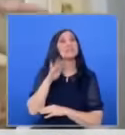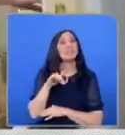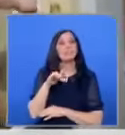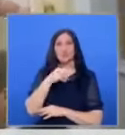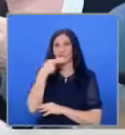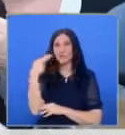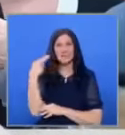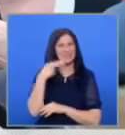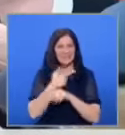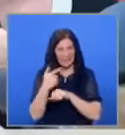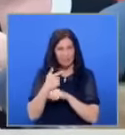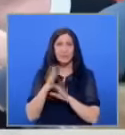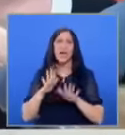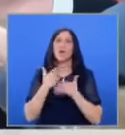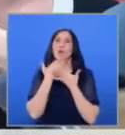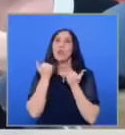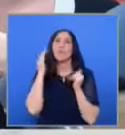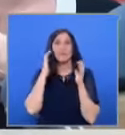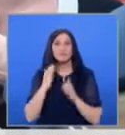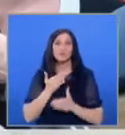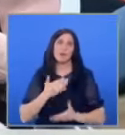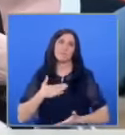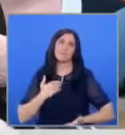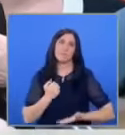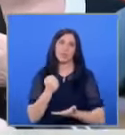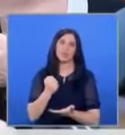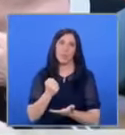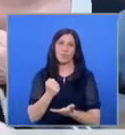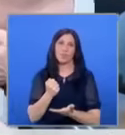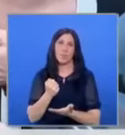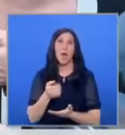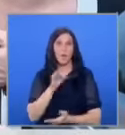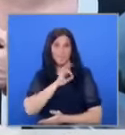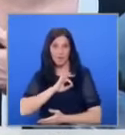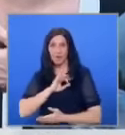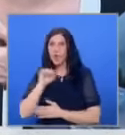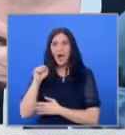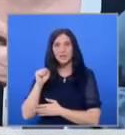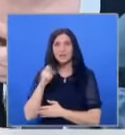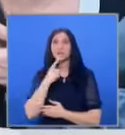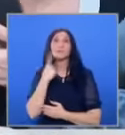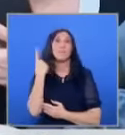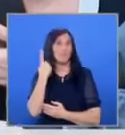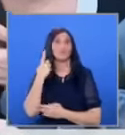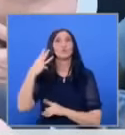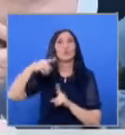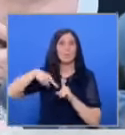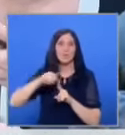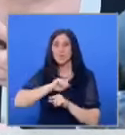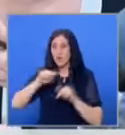седмица, ако няма правителство, няма да има бюджет. Приходите в хазната са за първото 3 месеца до